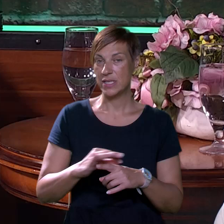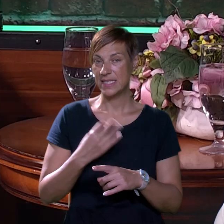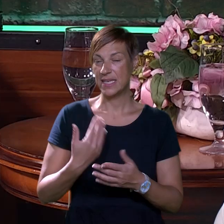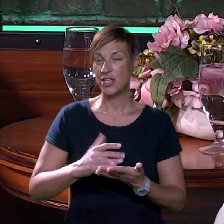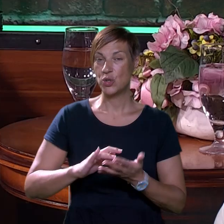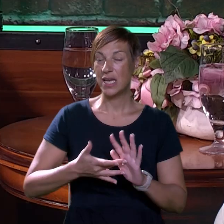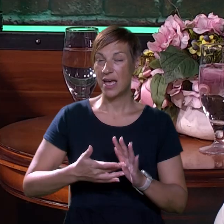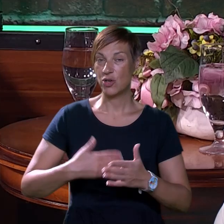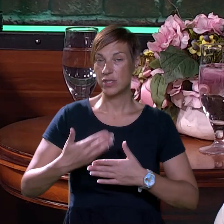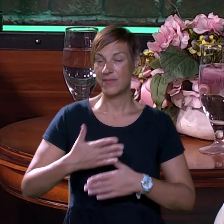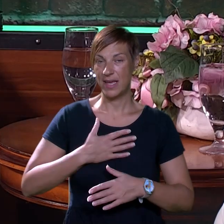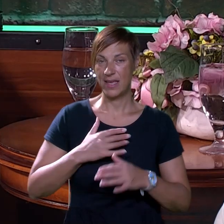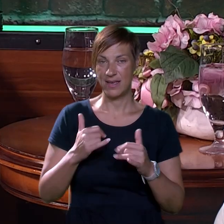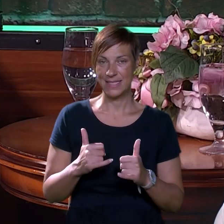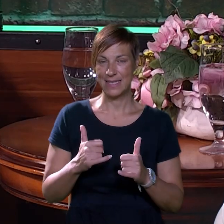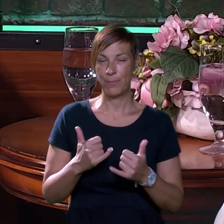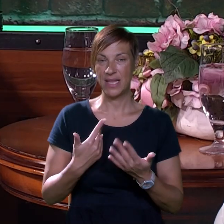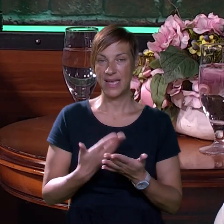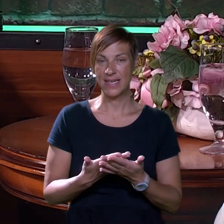I nakon svega, ja sam danas